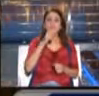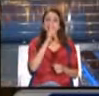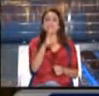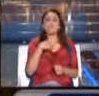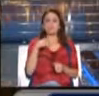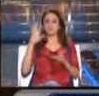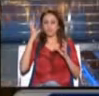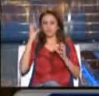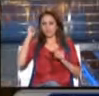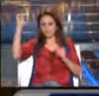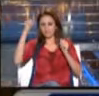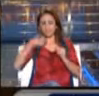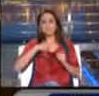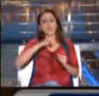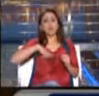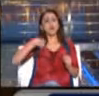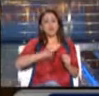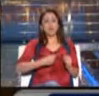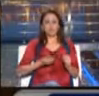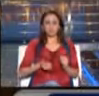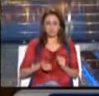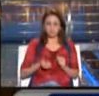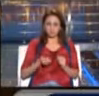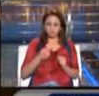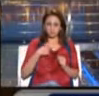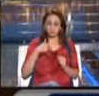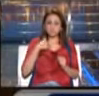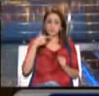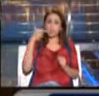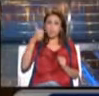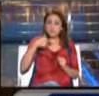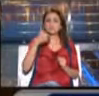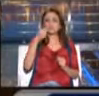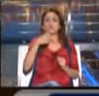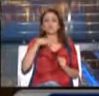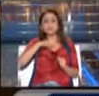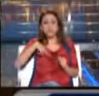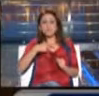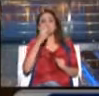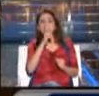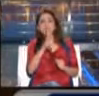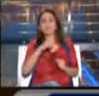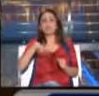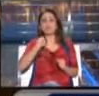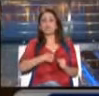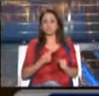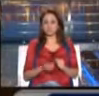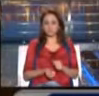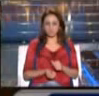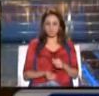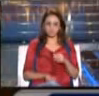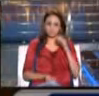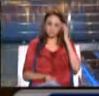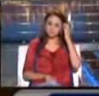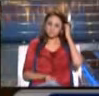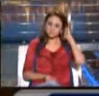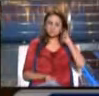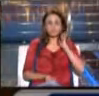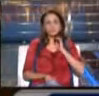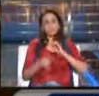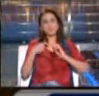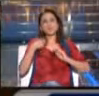غلط. فما دام ما طلعتش قلت على نفسي اللي هي كويسه, لما ما بقولش الطبيعي على اللي هو غلط. بس ما بيني وده مش بيقول كمجموعه اللي احنا مش